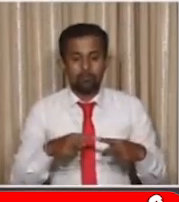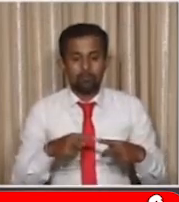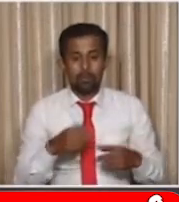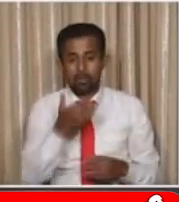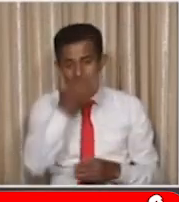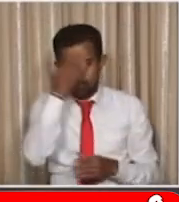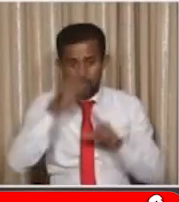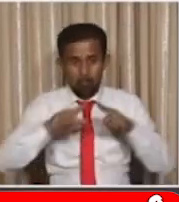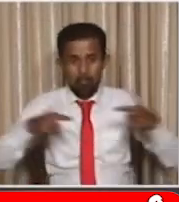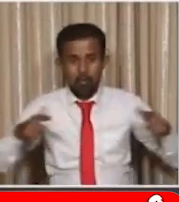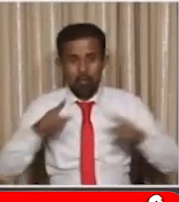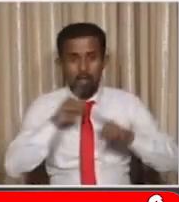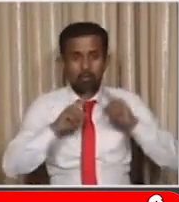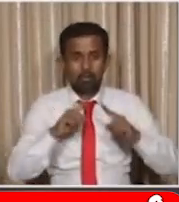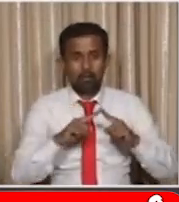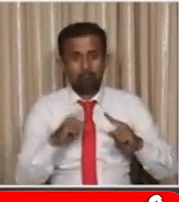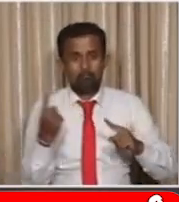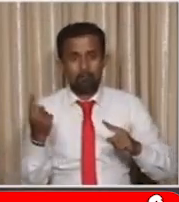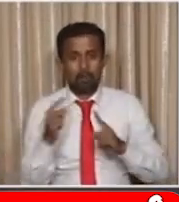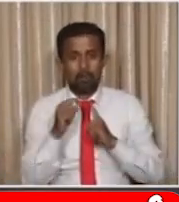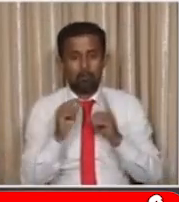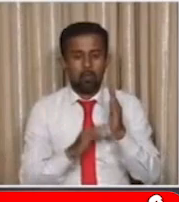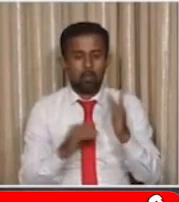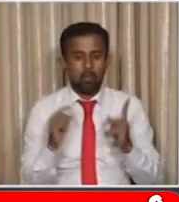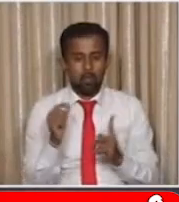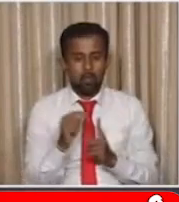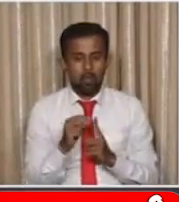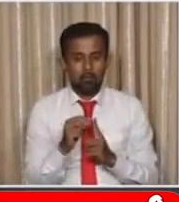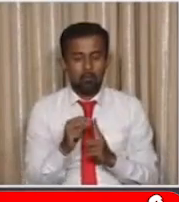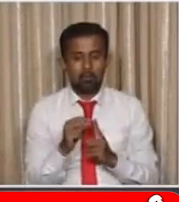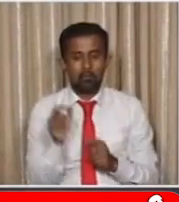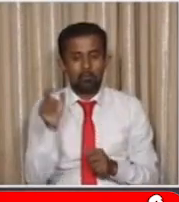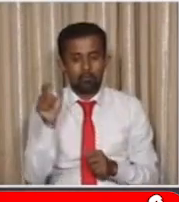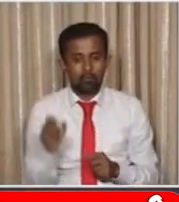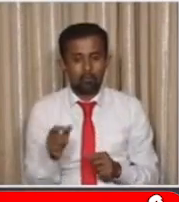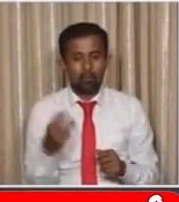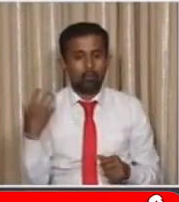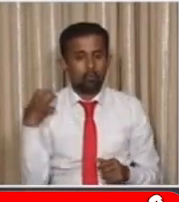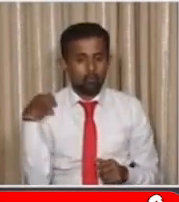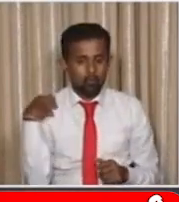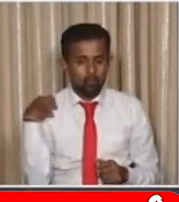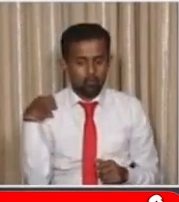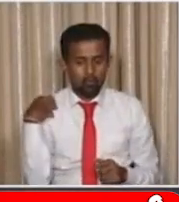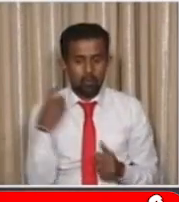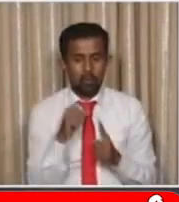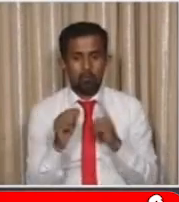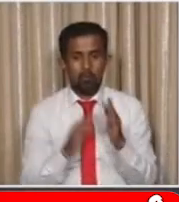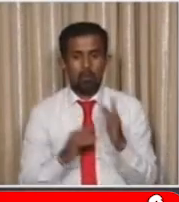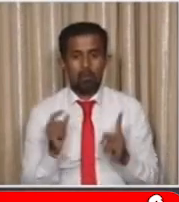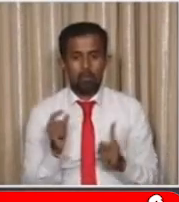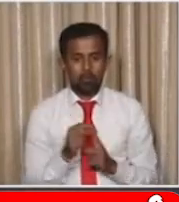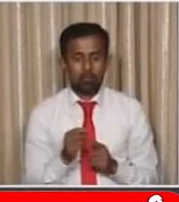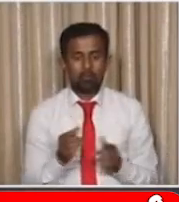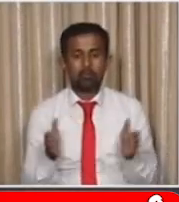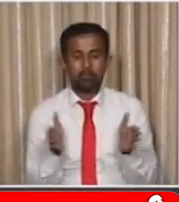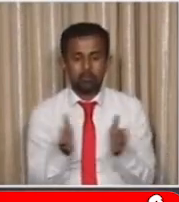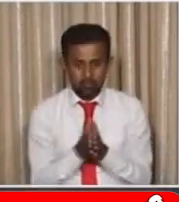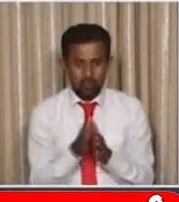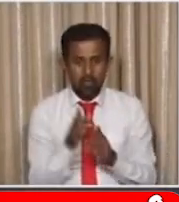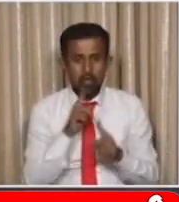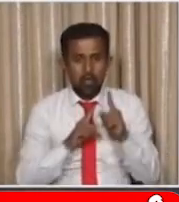ஏனைய பாராளுமன்ற உறுப்பினர்களான முஸ்லீம் பாராளுமன்ற உறுப்பினர்களையும் அடுத்ததாக விரைவாக மேன்மைத்தங்கி ஜனாதிபதி